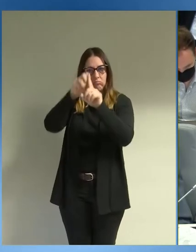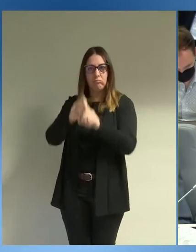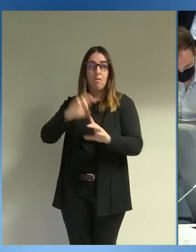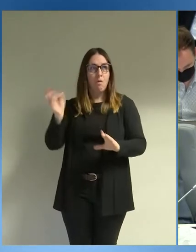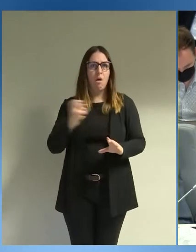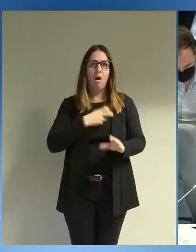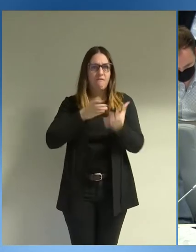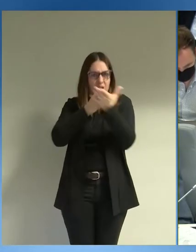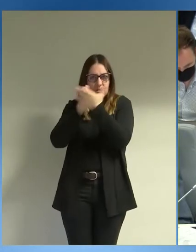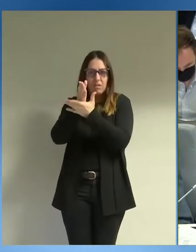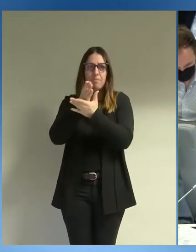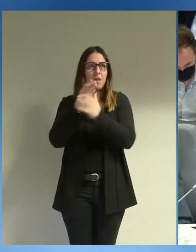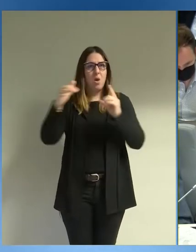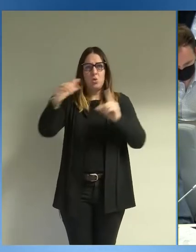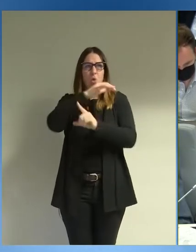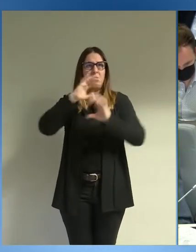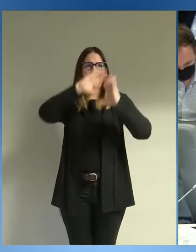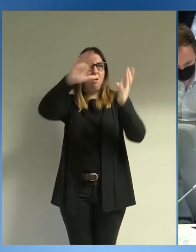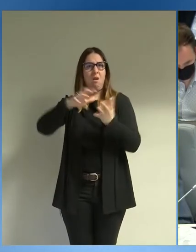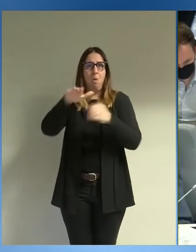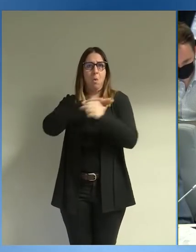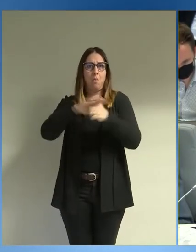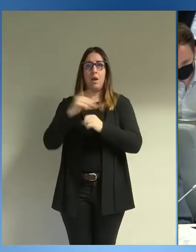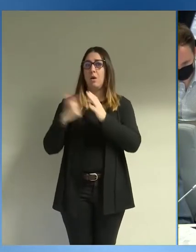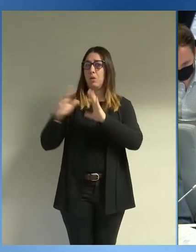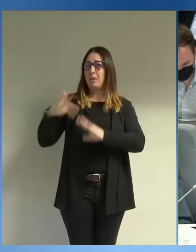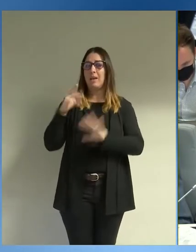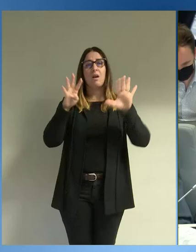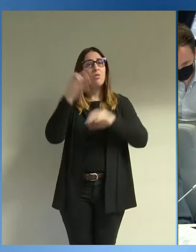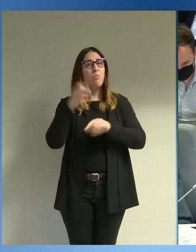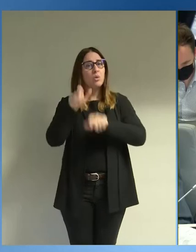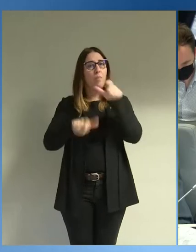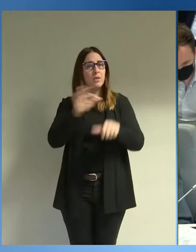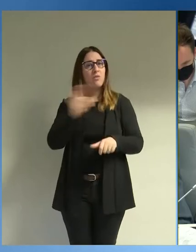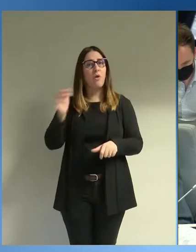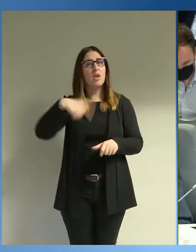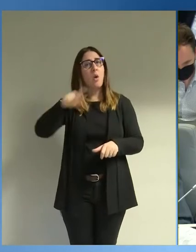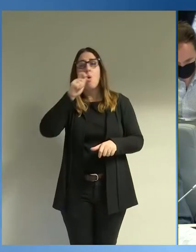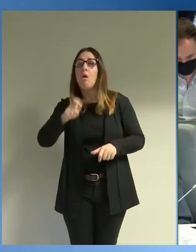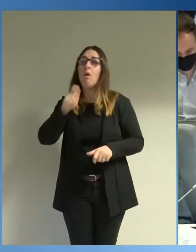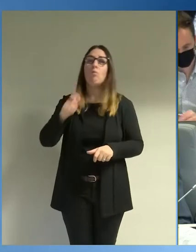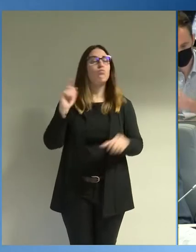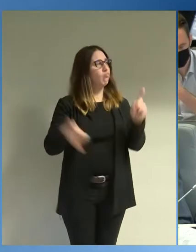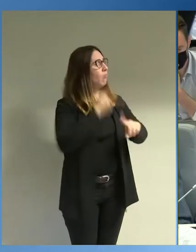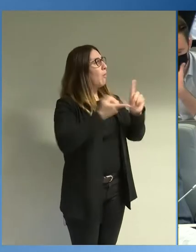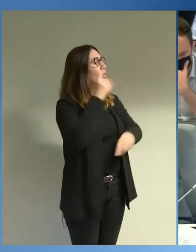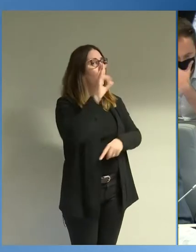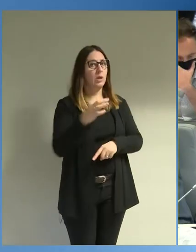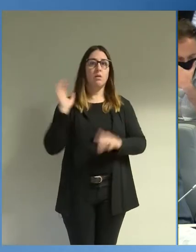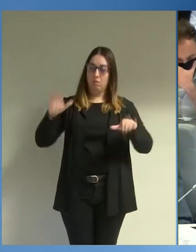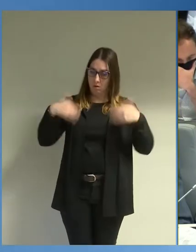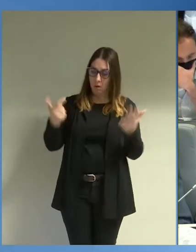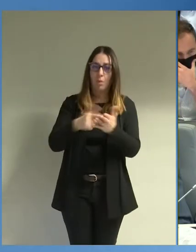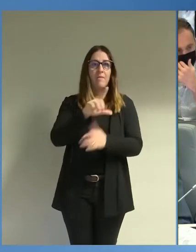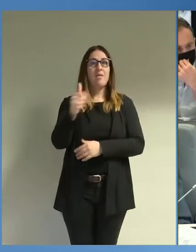notre société tout entière en 2013 seulement 9% des français estimé que ce sujet était important en 2021 nous sommes